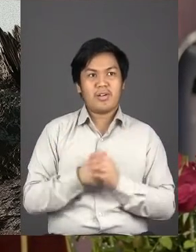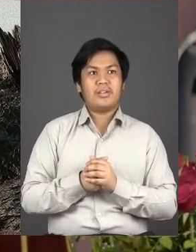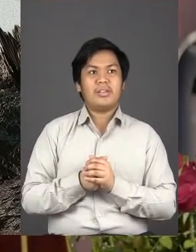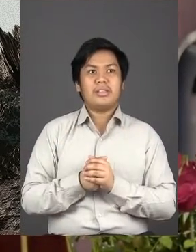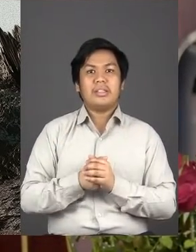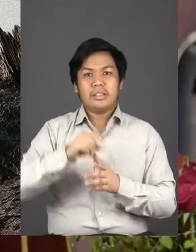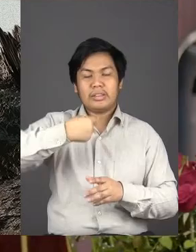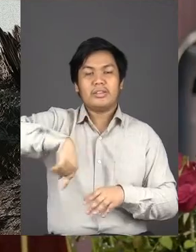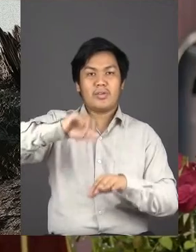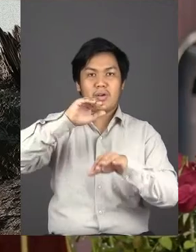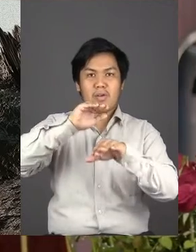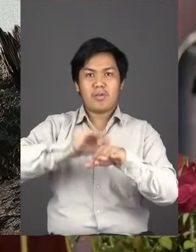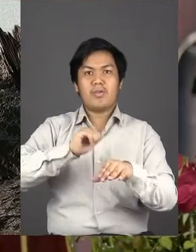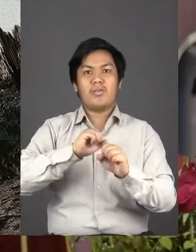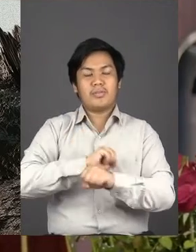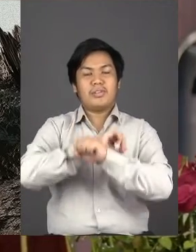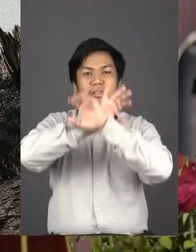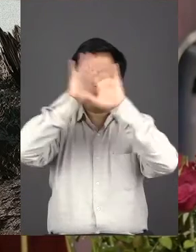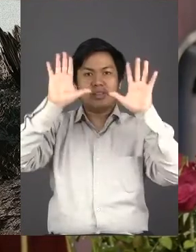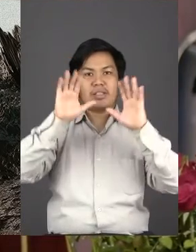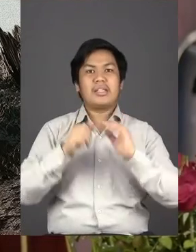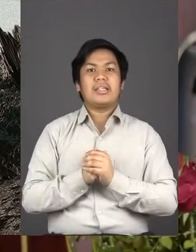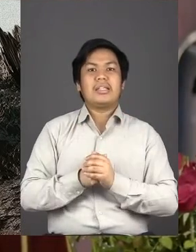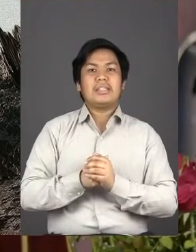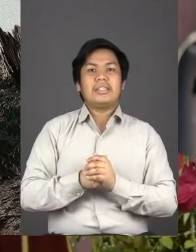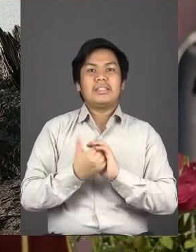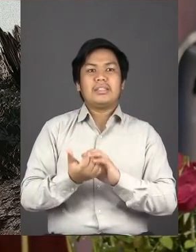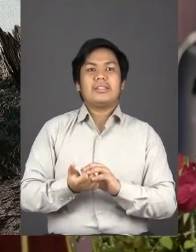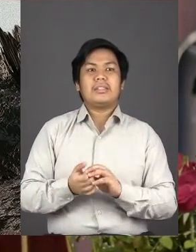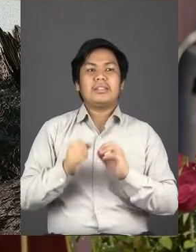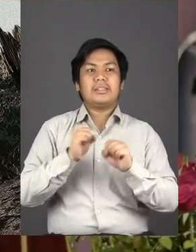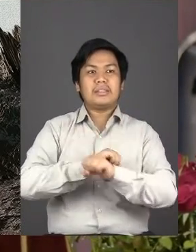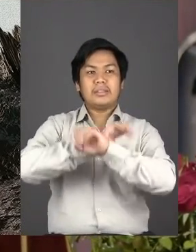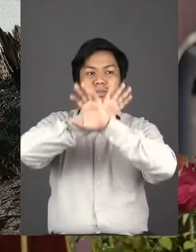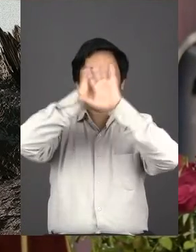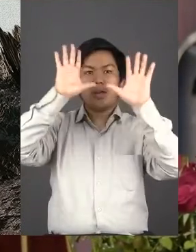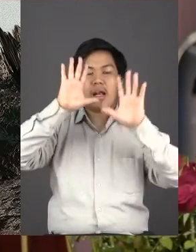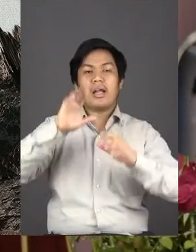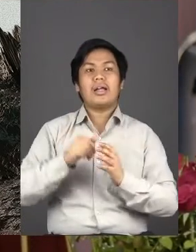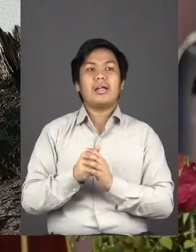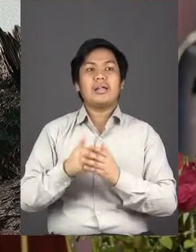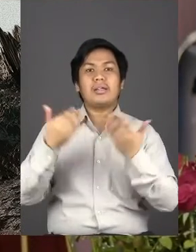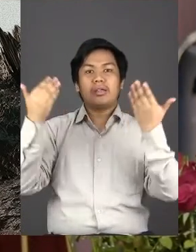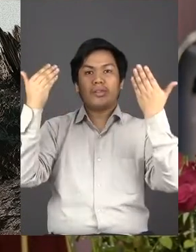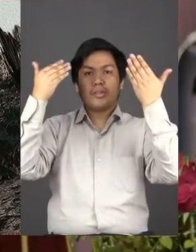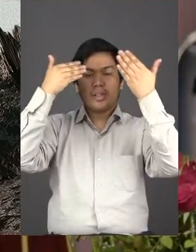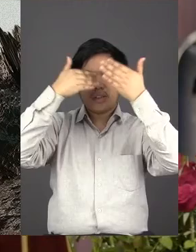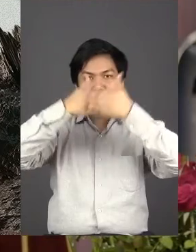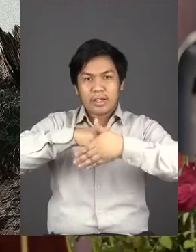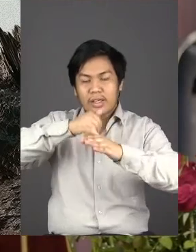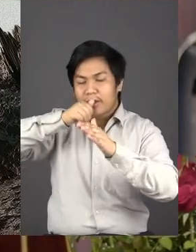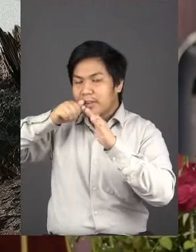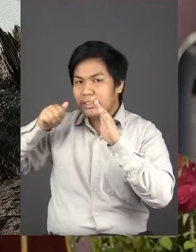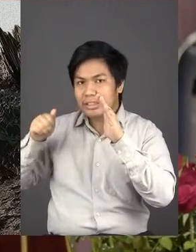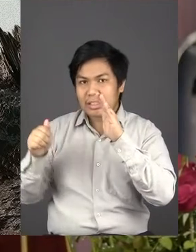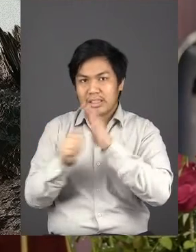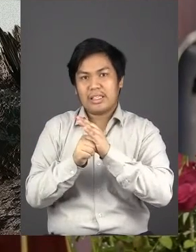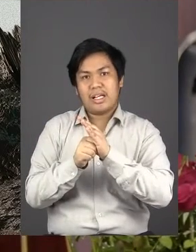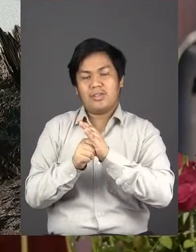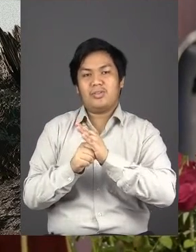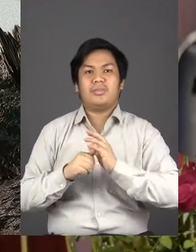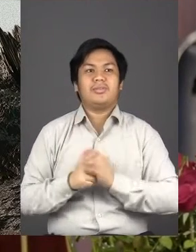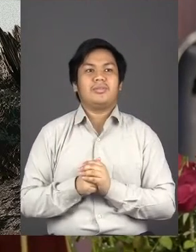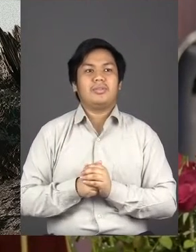tinawag na niya sa liwanag upang liwanagan naman ang kadiliman na nagkukubli sa